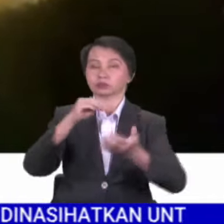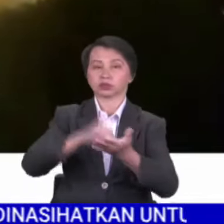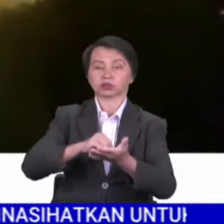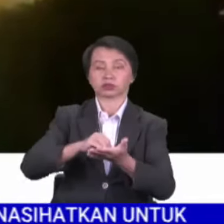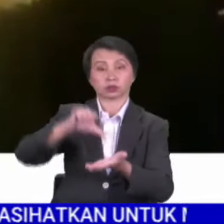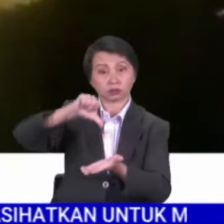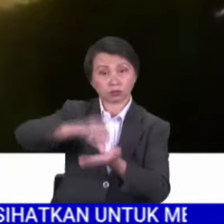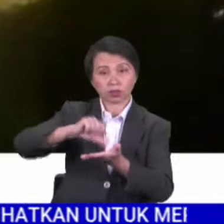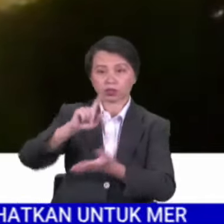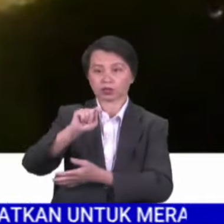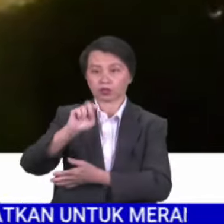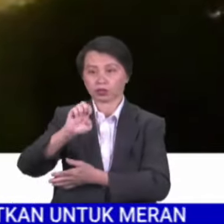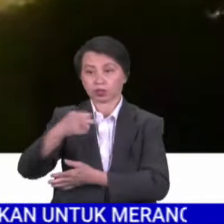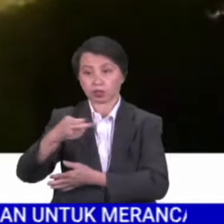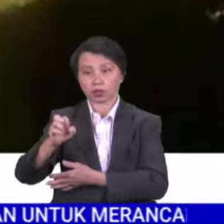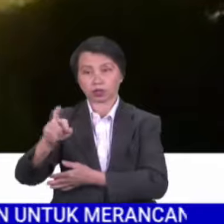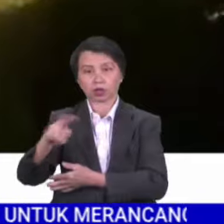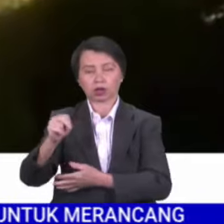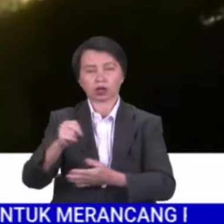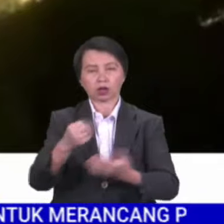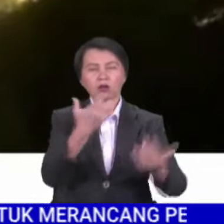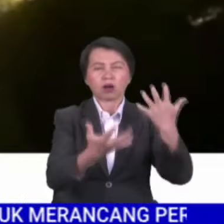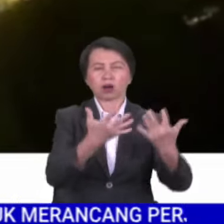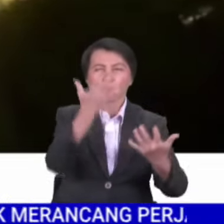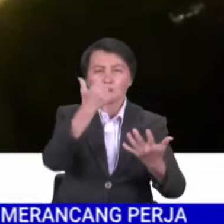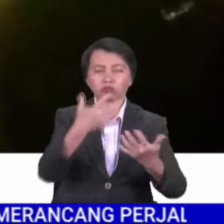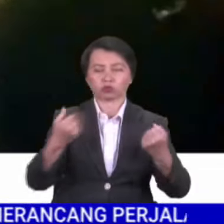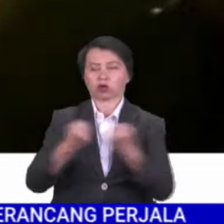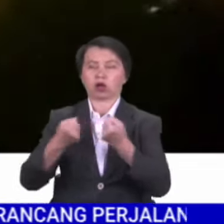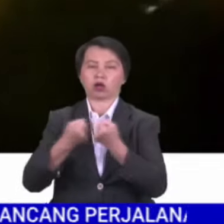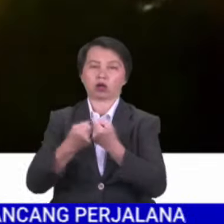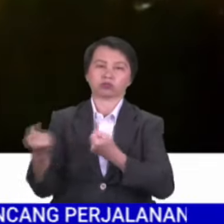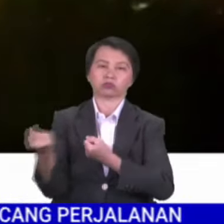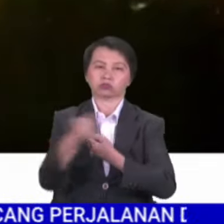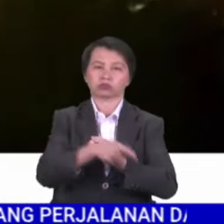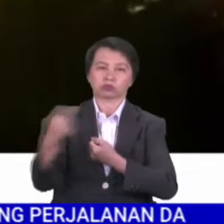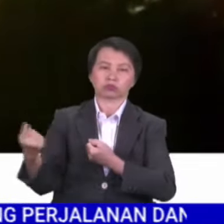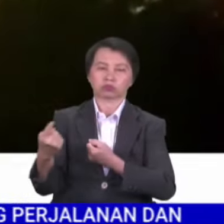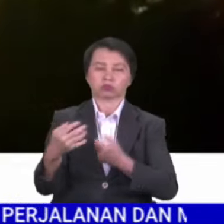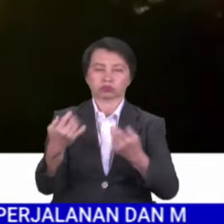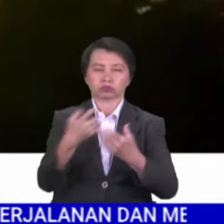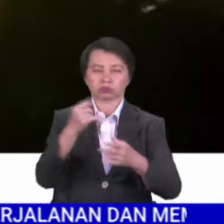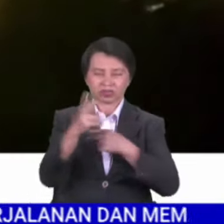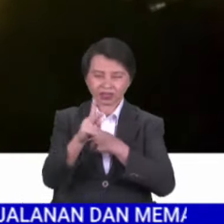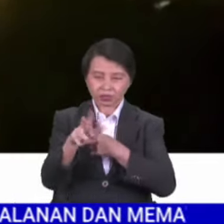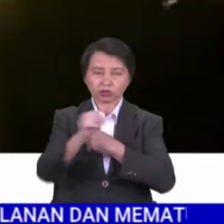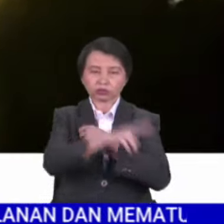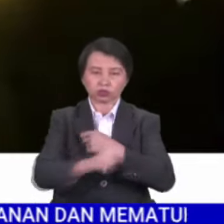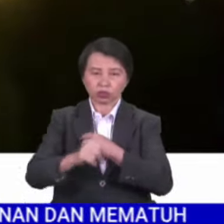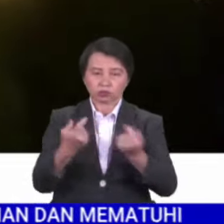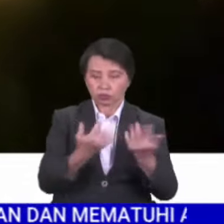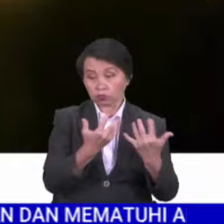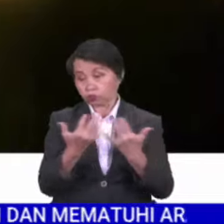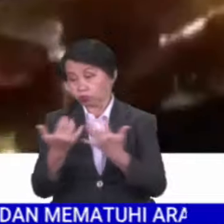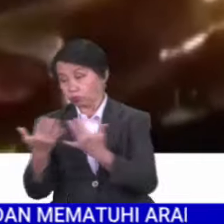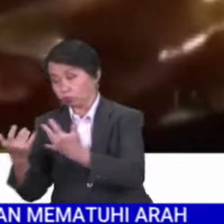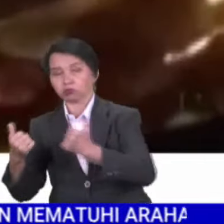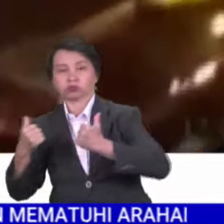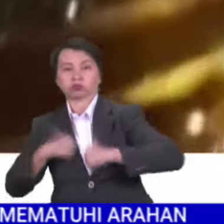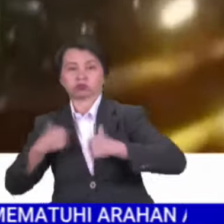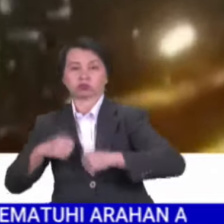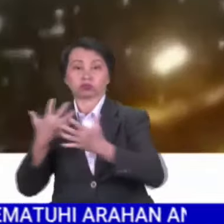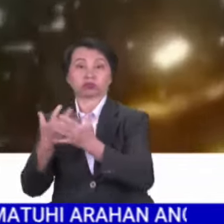Tehran. Kebakaran tercetus berikutan pergaduhan dalam kalangan banduan di Wad Khas, kes kecurian sebelum merebak ke bilik stor pakaian